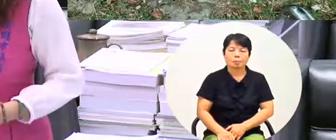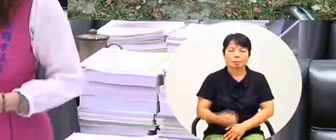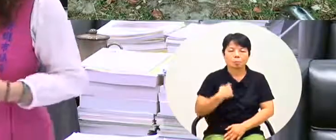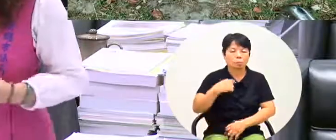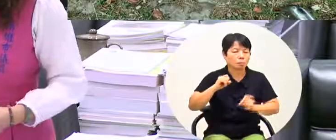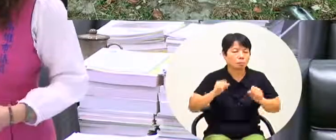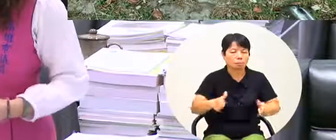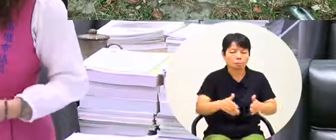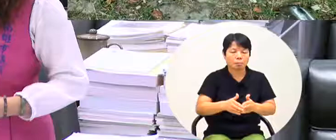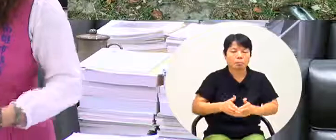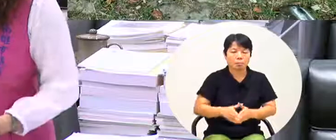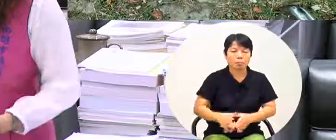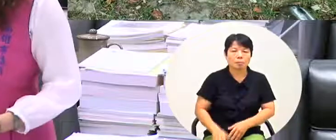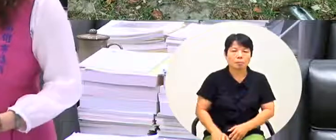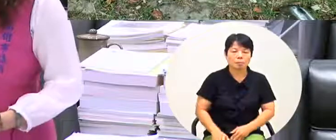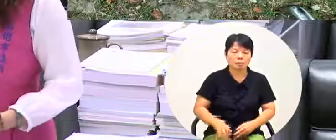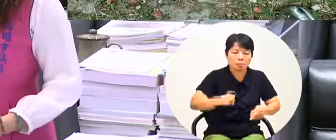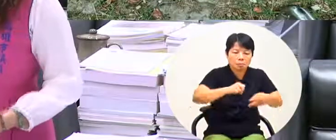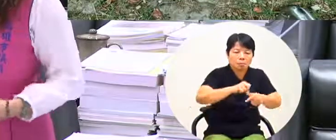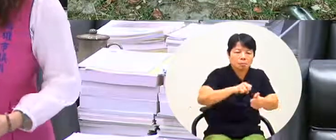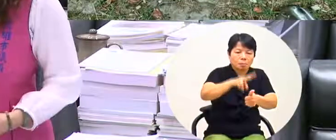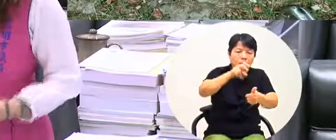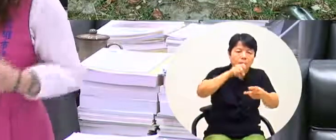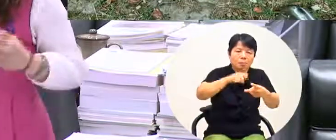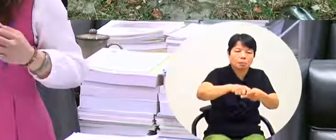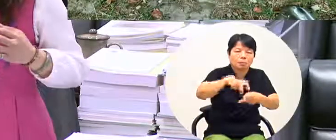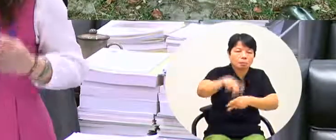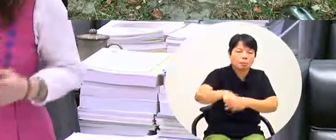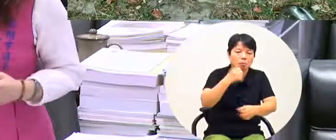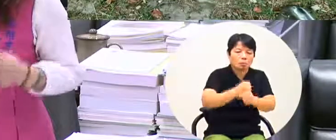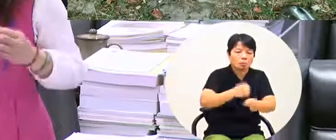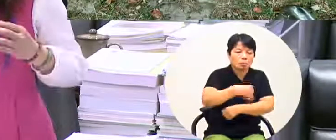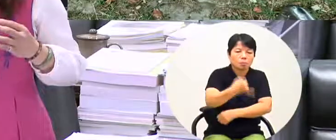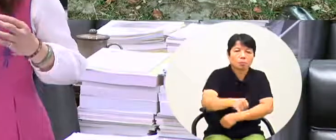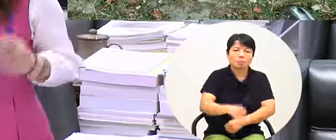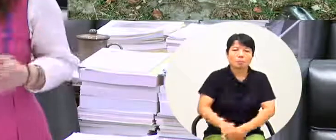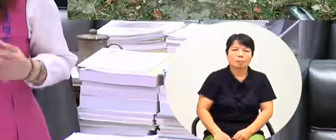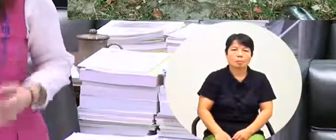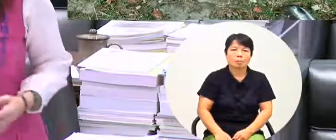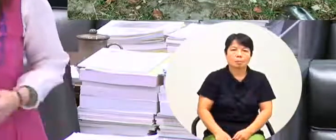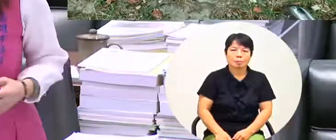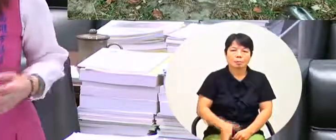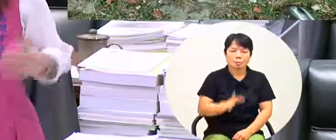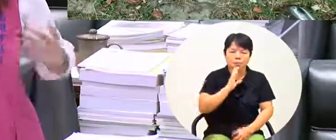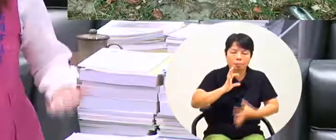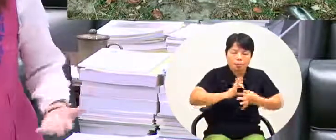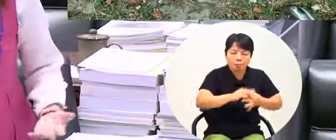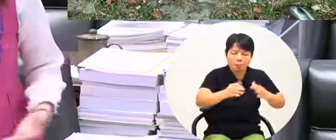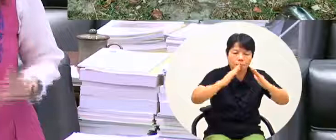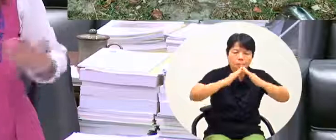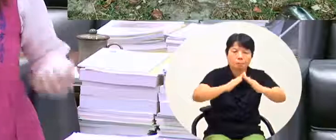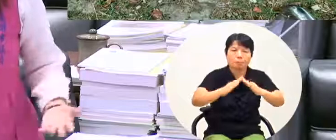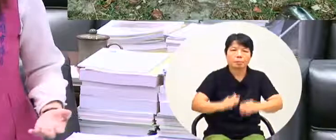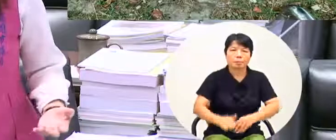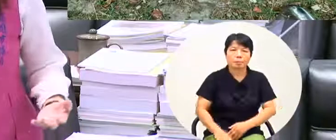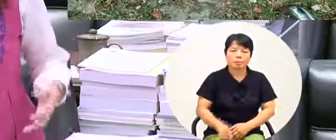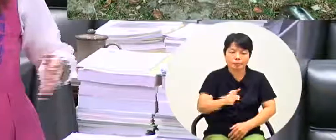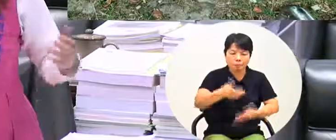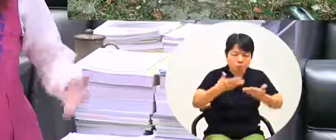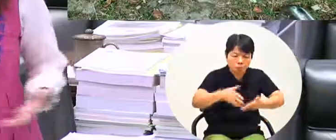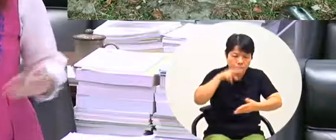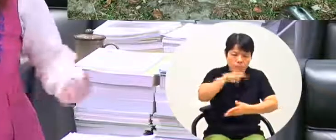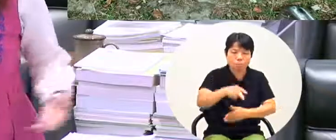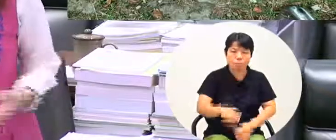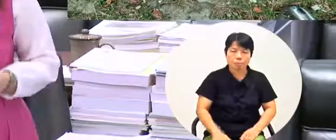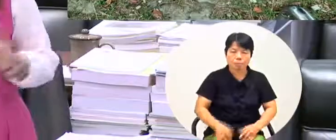处不做得不好，是因为我们的城市，因为现在很重视就是盖公园做绿篱，然